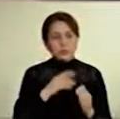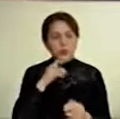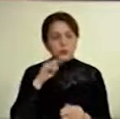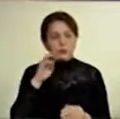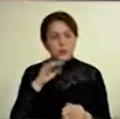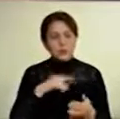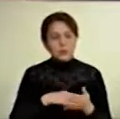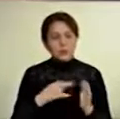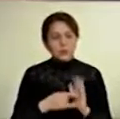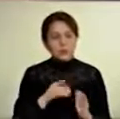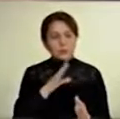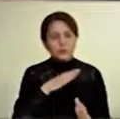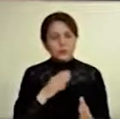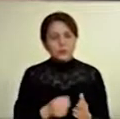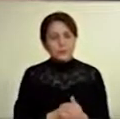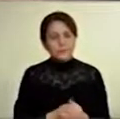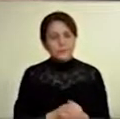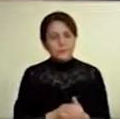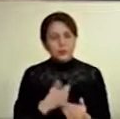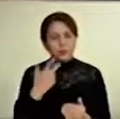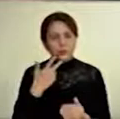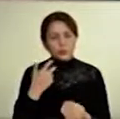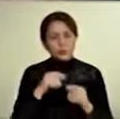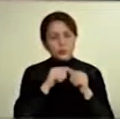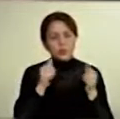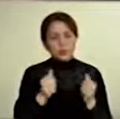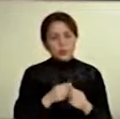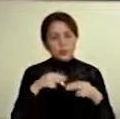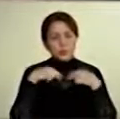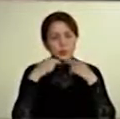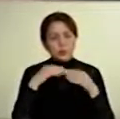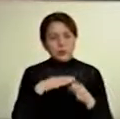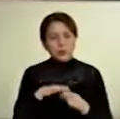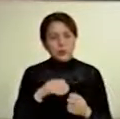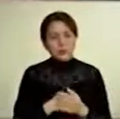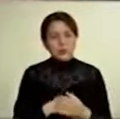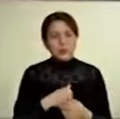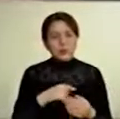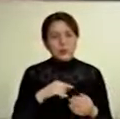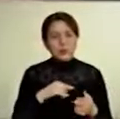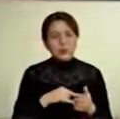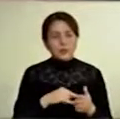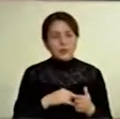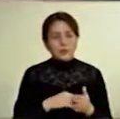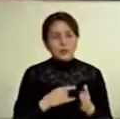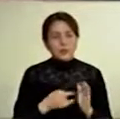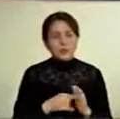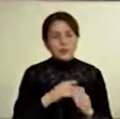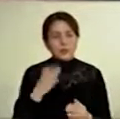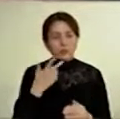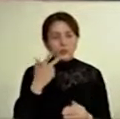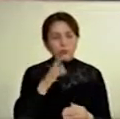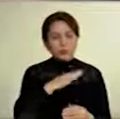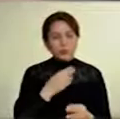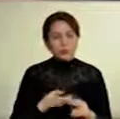desimetr kvadrat kelib chiqadi. 3-shaklimizga e'tibor qiling. Kvadratımızın tomoni 3 bo'lganligi uchun